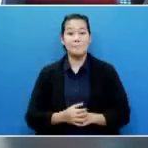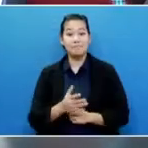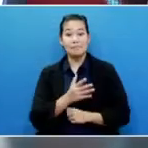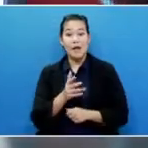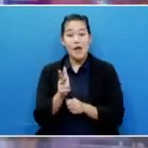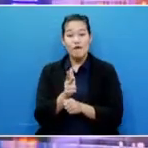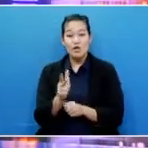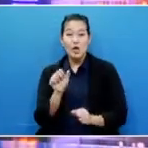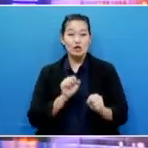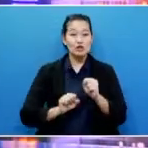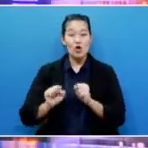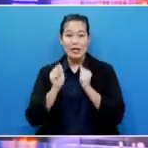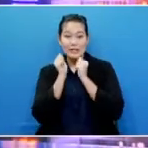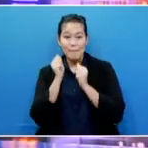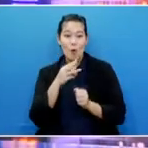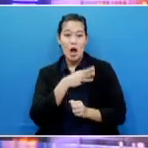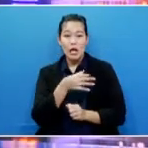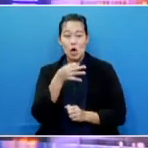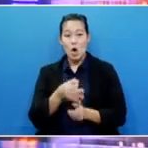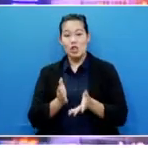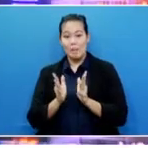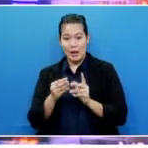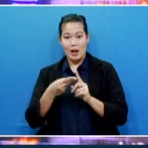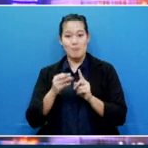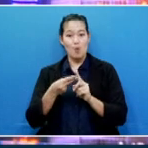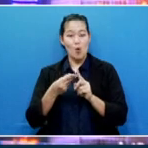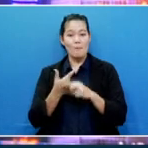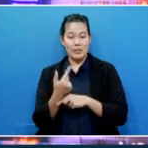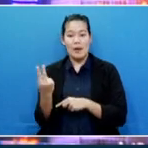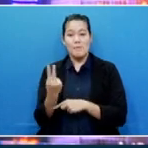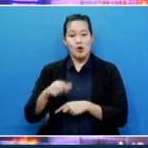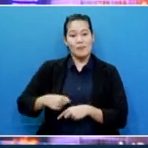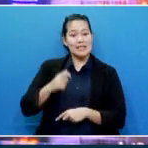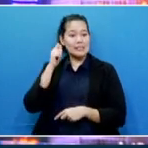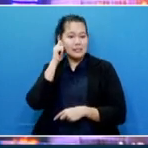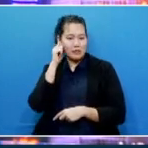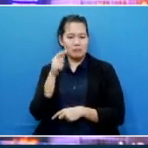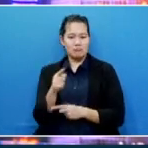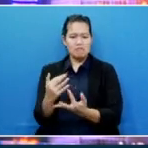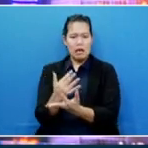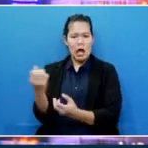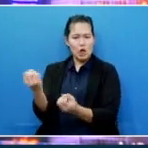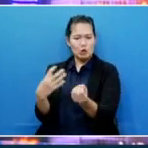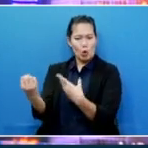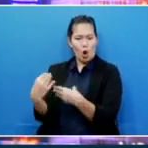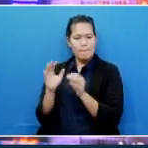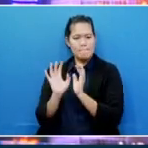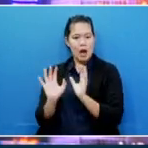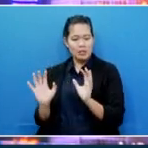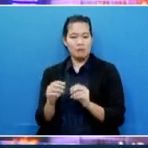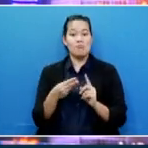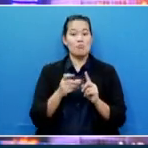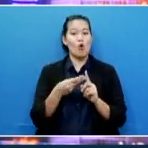saudara video joget gemoy walikota medban bobiasution dan istrinya kahang Ayu mendapat respons dari netizen